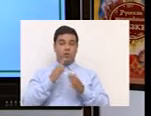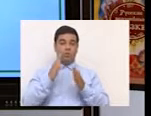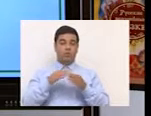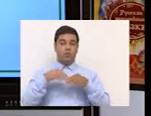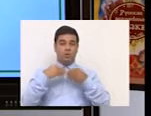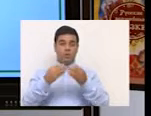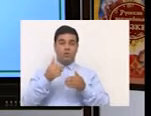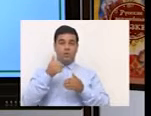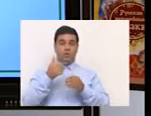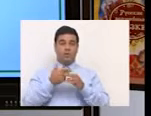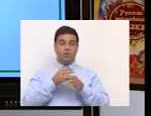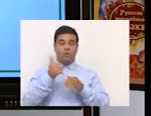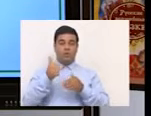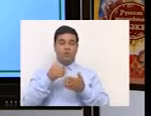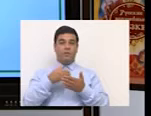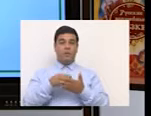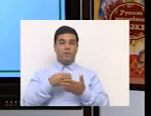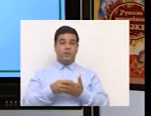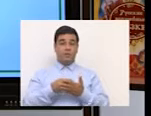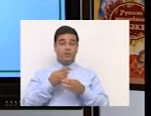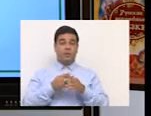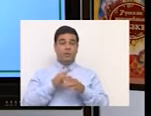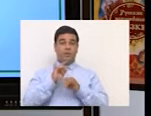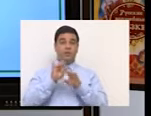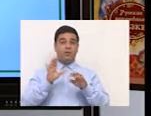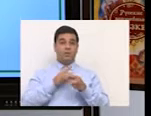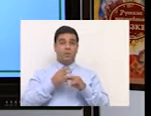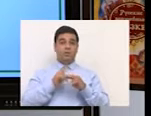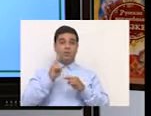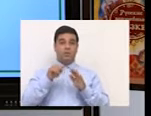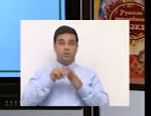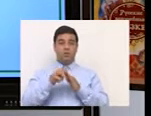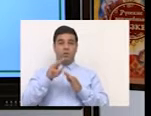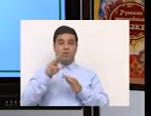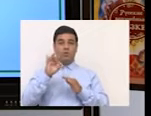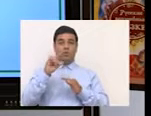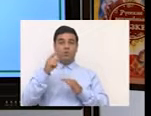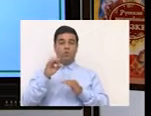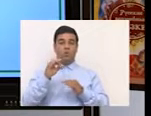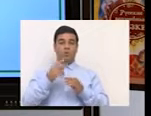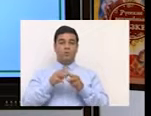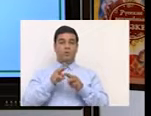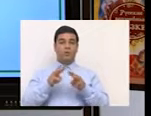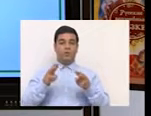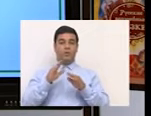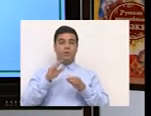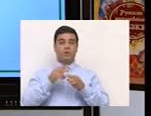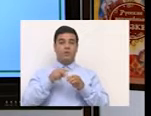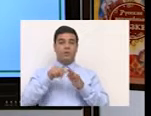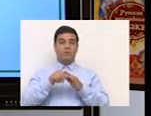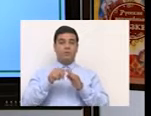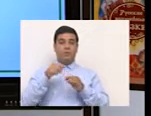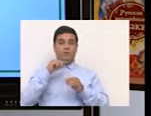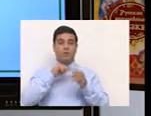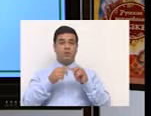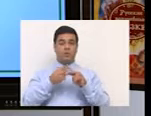вам хорошие финансы. Так говорил Тюрго, министр финансов во Франции. До французской революции